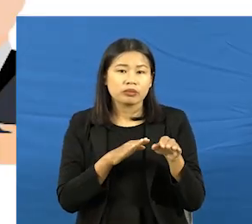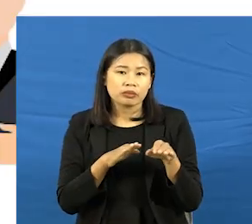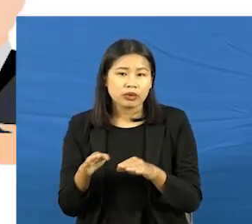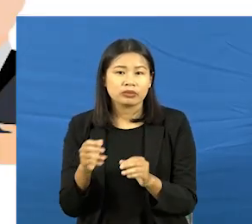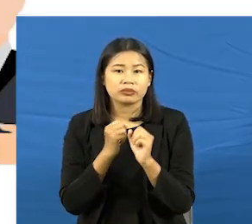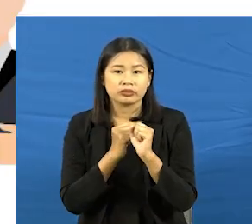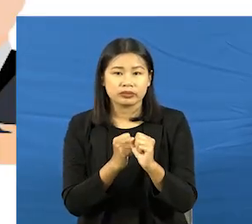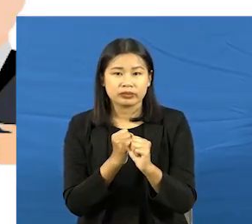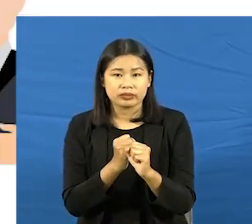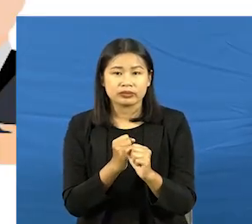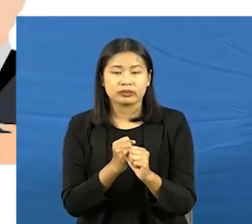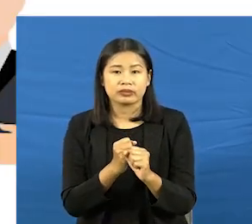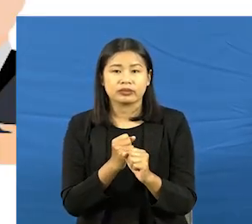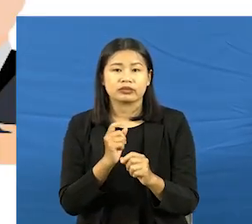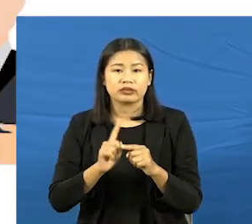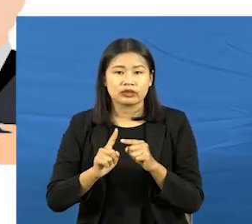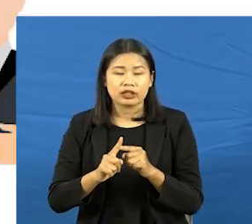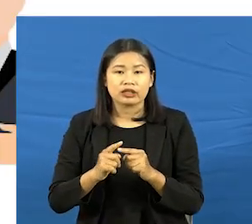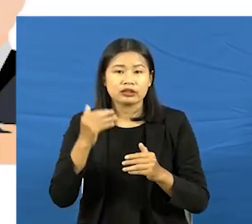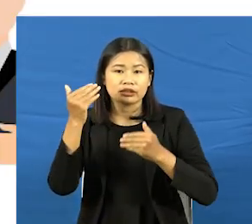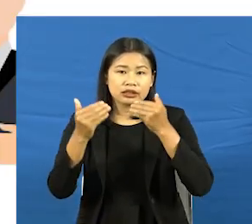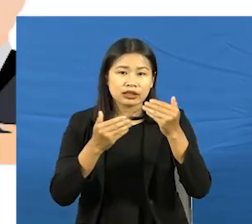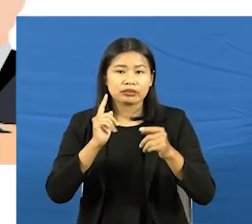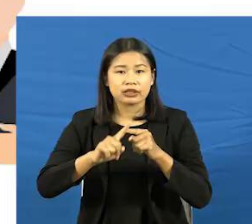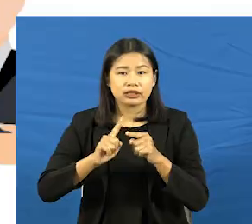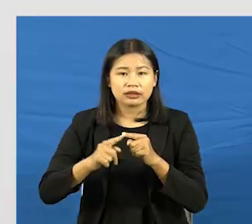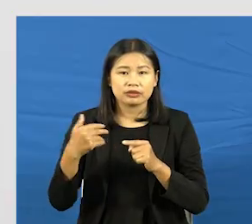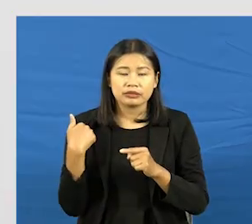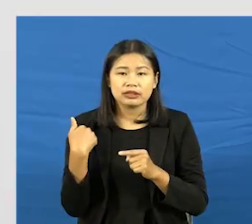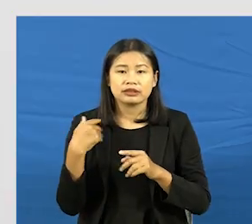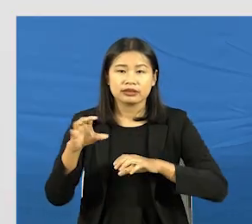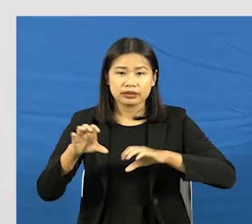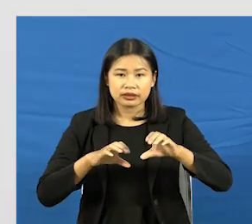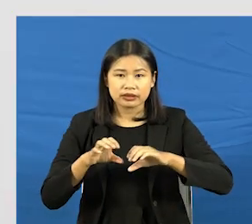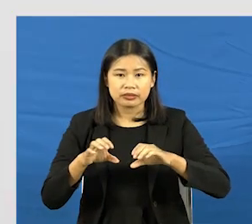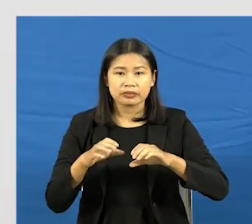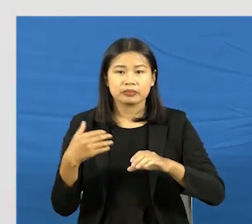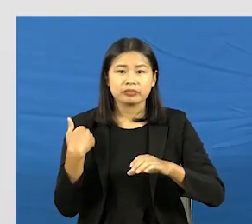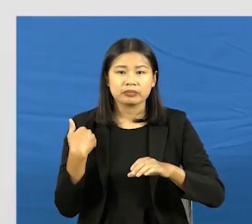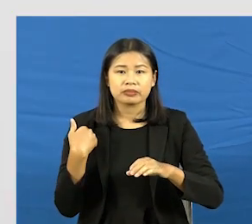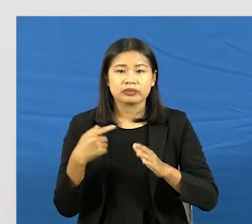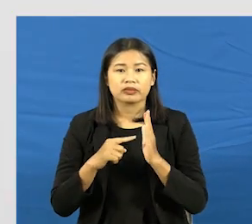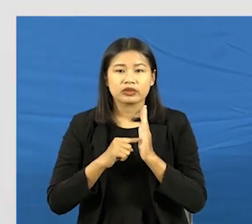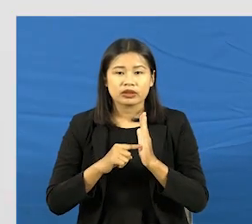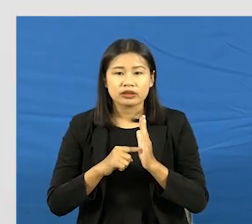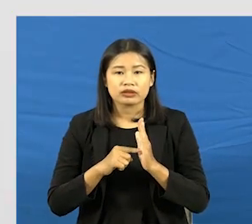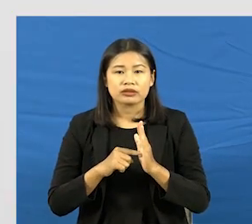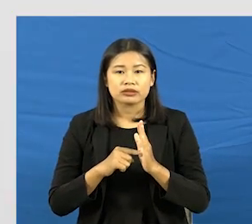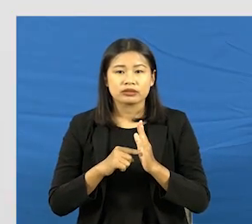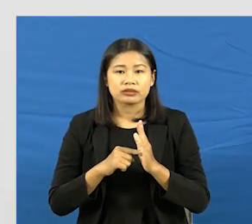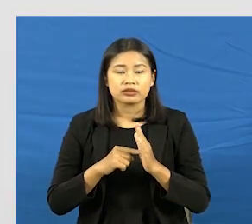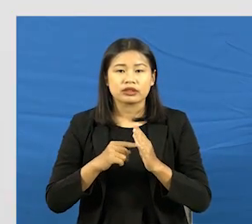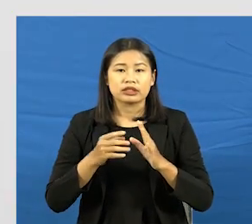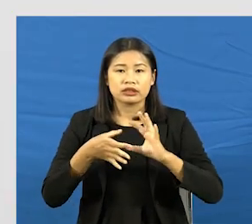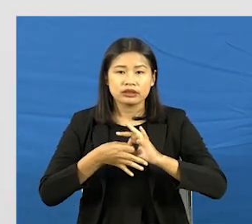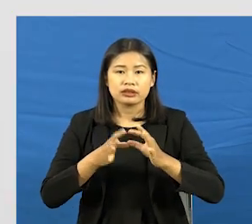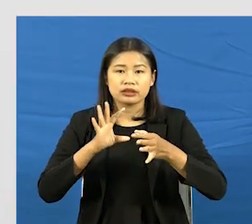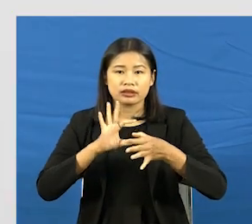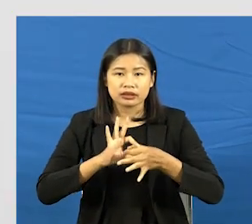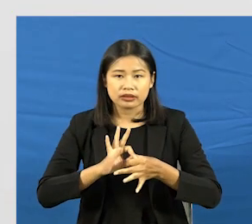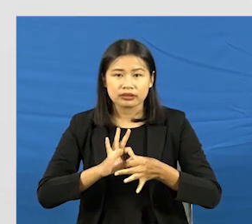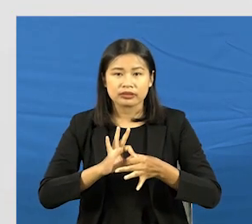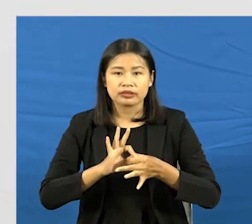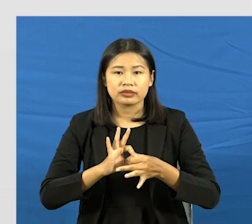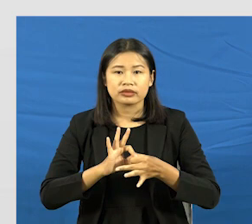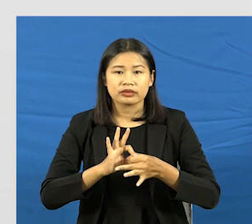รู้พร้อมสู้งานนะครับซึ่งกิจกรรมอะไรที่เราจะต้องจัดให้กับนักศึกษาล่ะก็อาจจะได้แก่เรื่อง